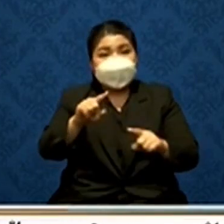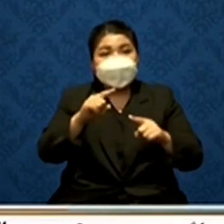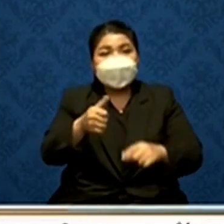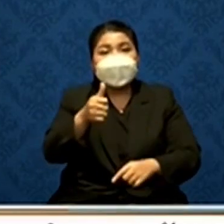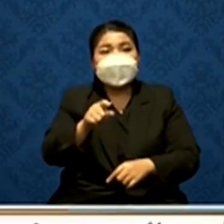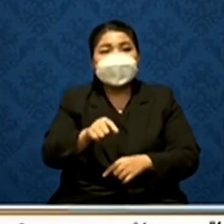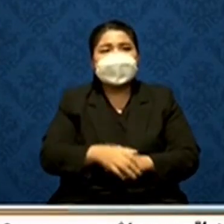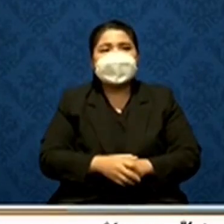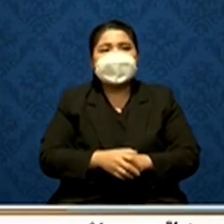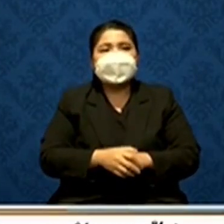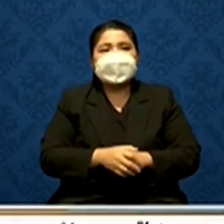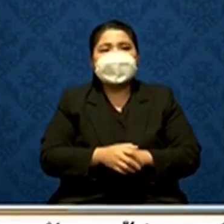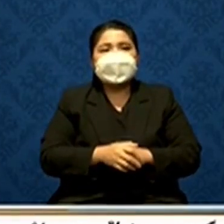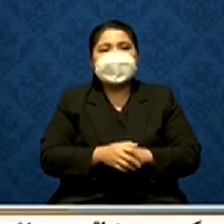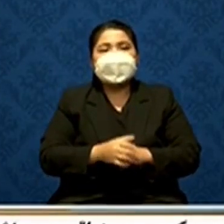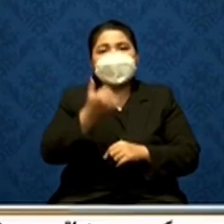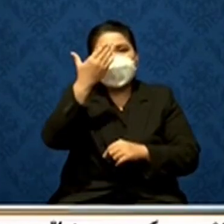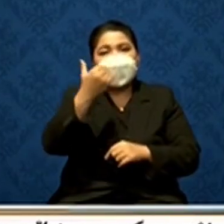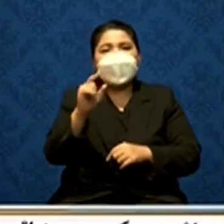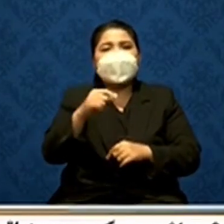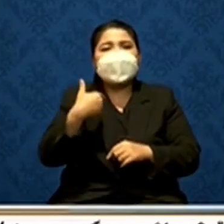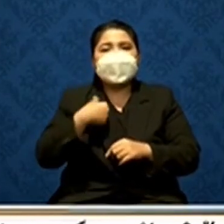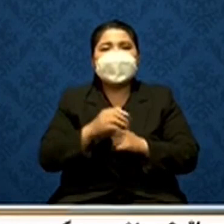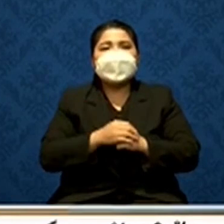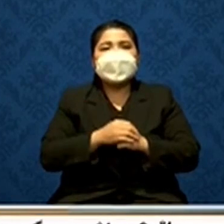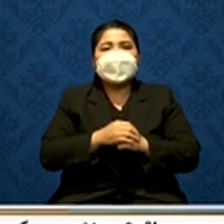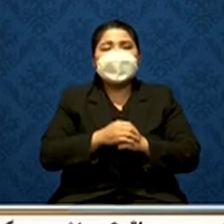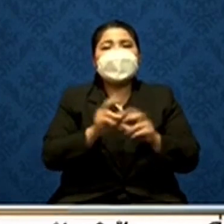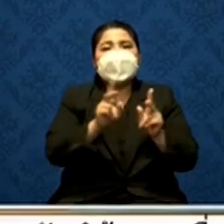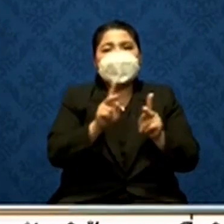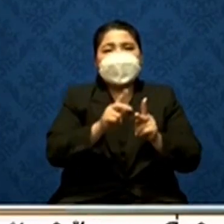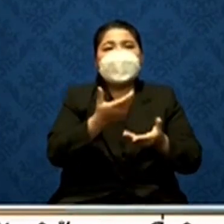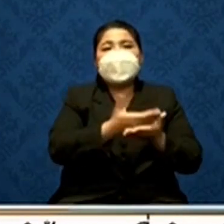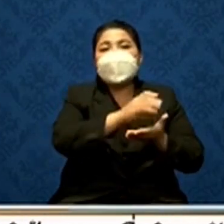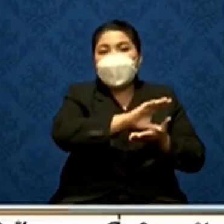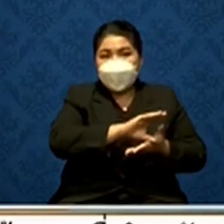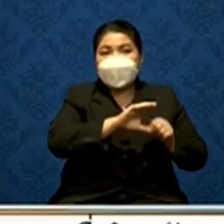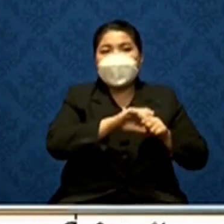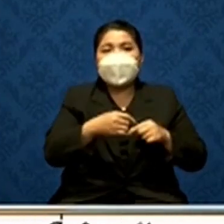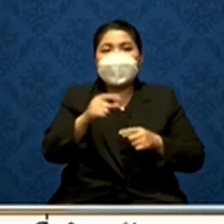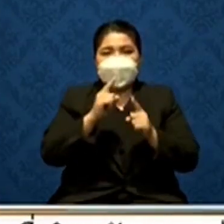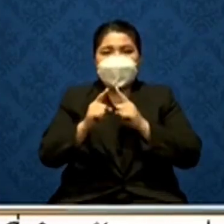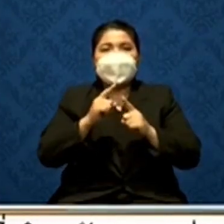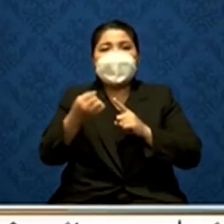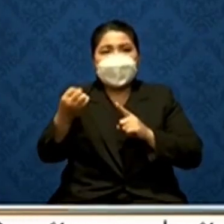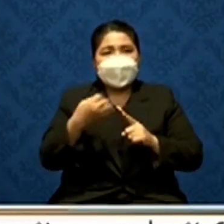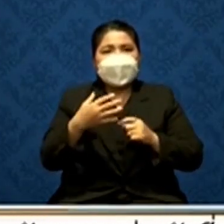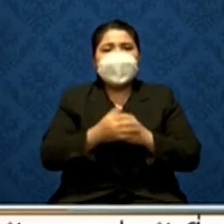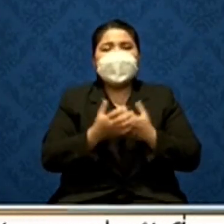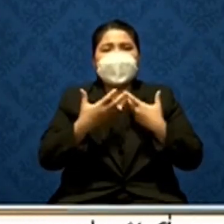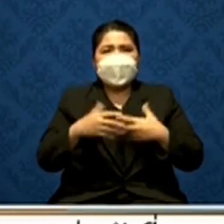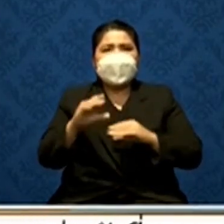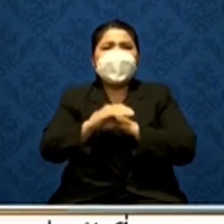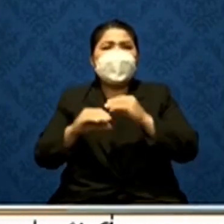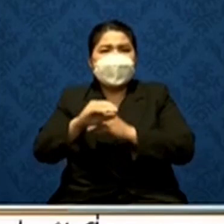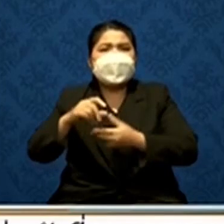ับเพระว่าร่าสุดในกวิการงบเองตัวแทนจากส่วงใพองคก็มาบอกแล้วแล้วโครงการทม